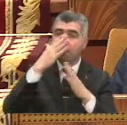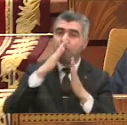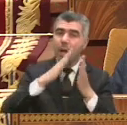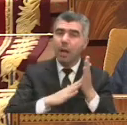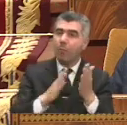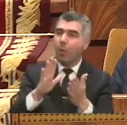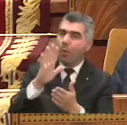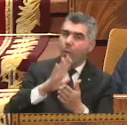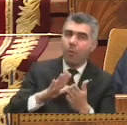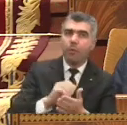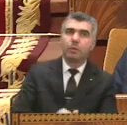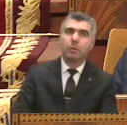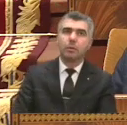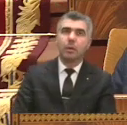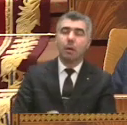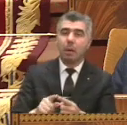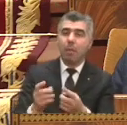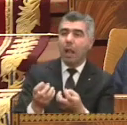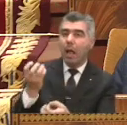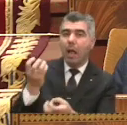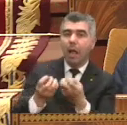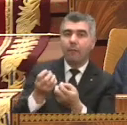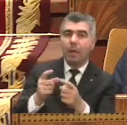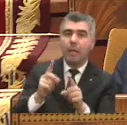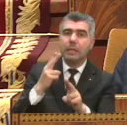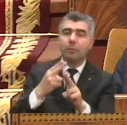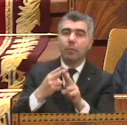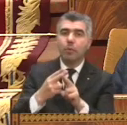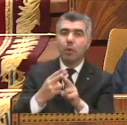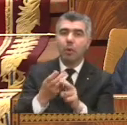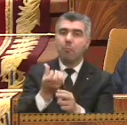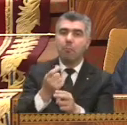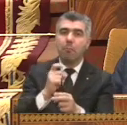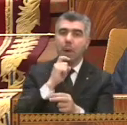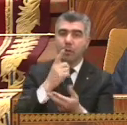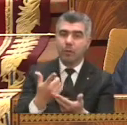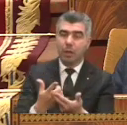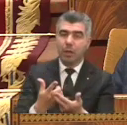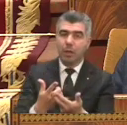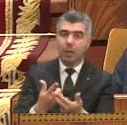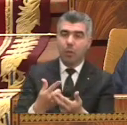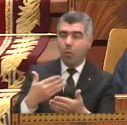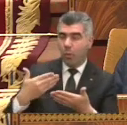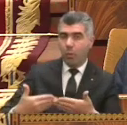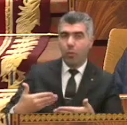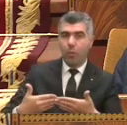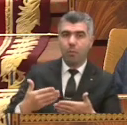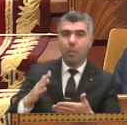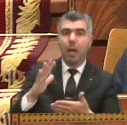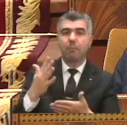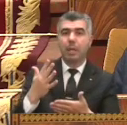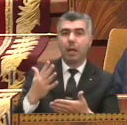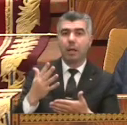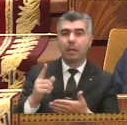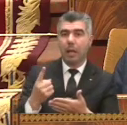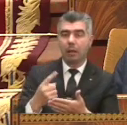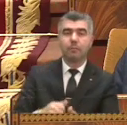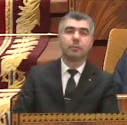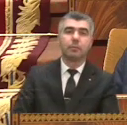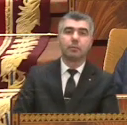كلهم شعلات فيه العافيه سميته مطيشه وص خه دراهم اللي كي جعلني